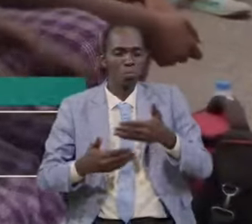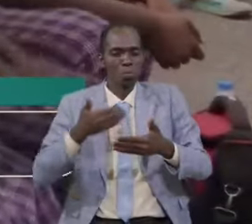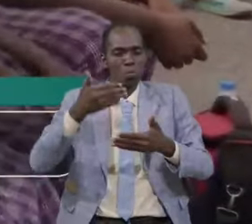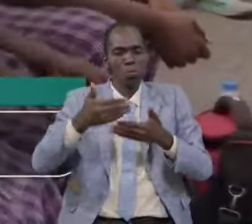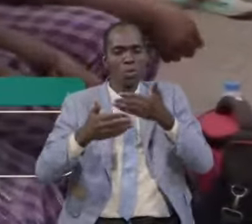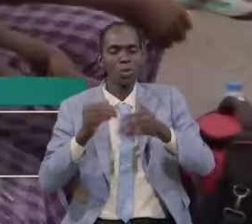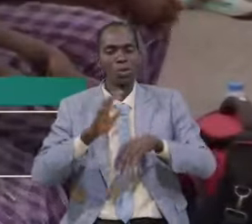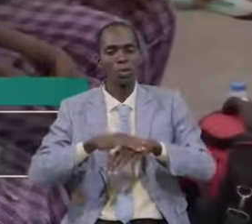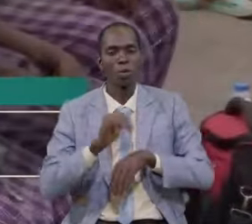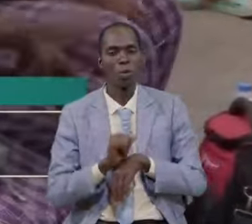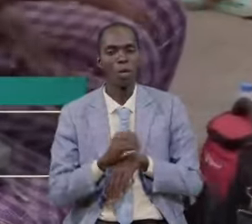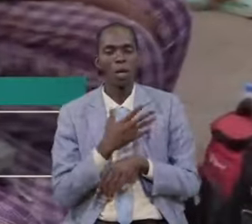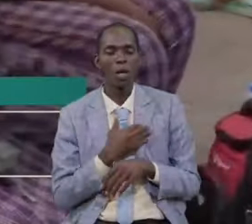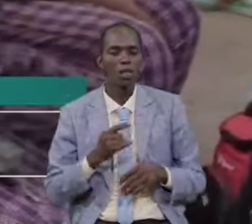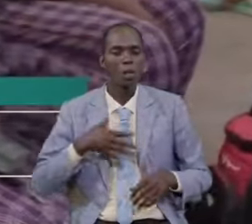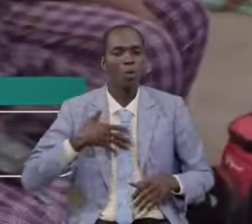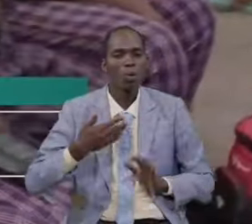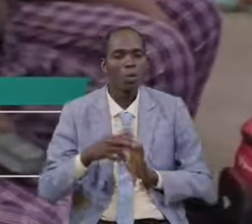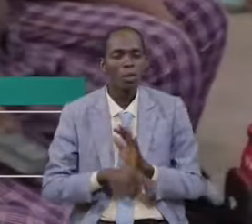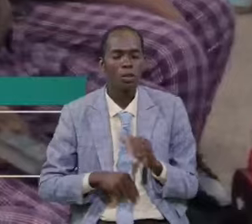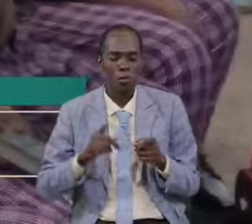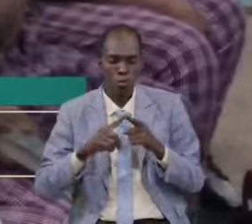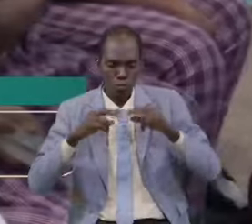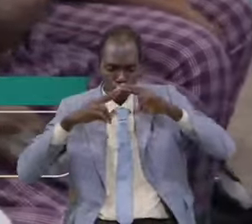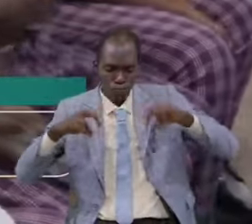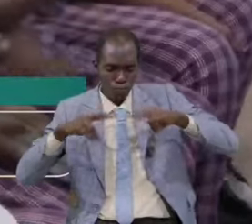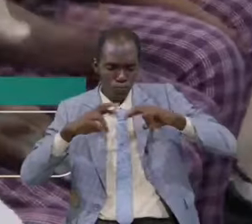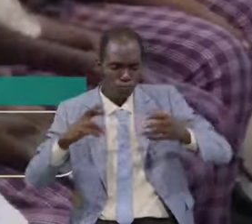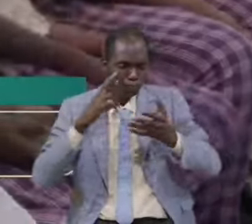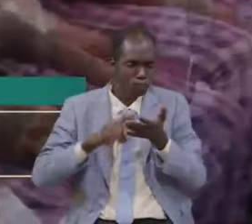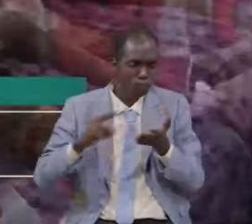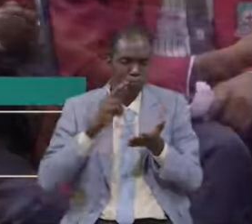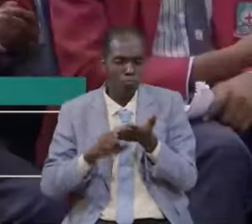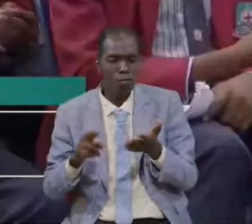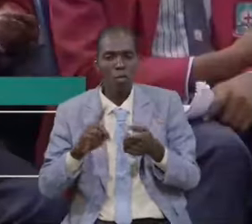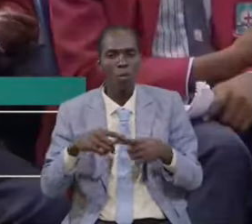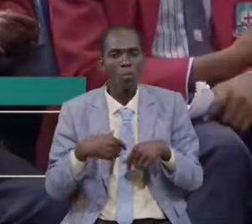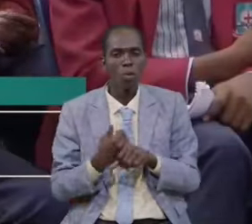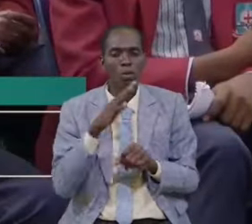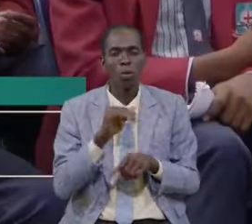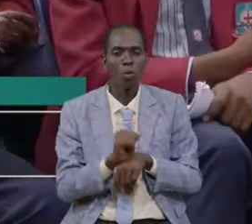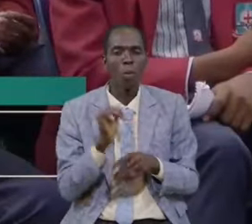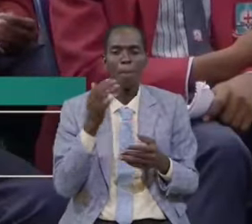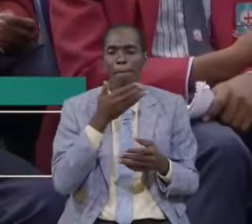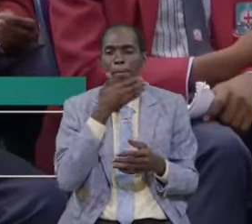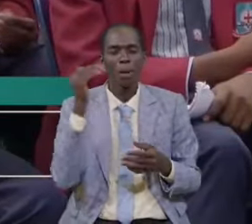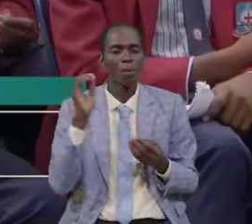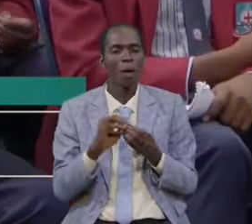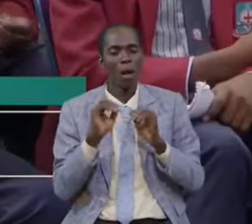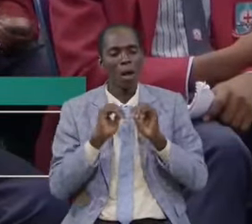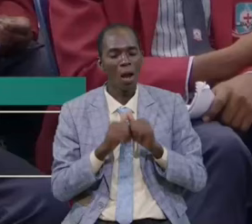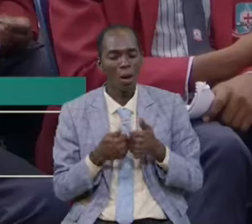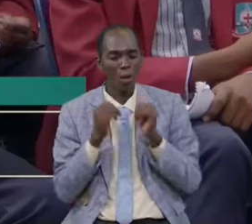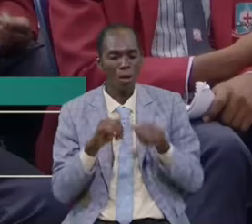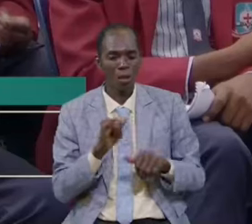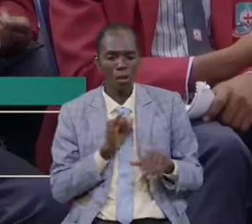et de dire, qu'est-ce que je peux faire plus? Comment est-ce que je peux à améliorer mon monde? Comment est-ce que je peux faire quelque chose que je n'ai jamais